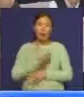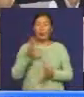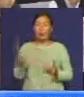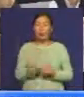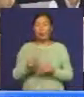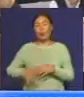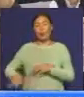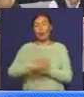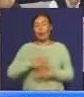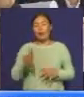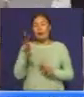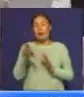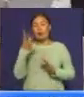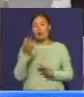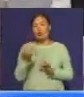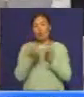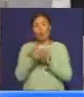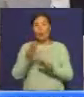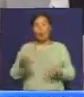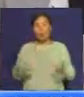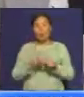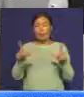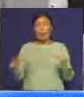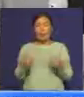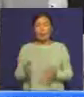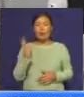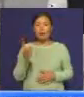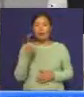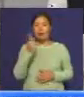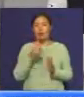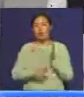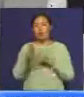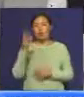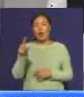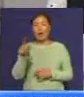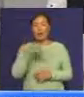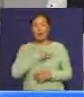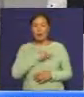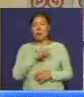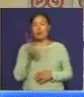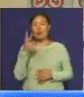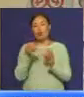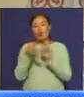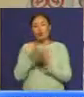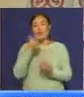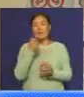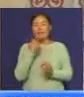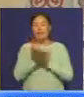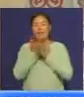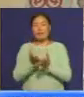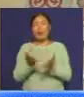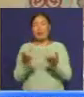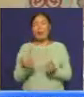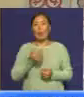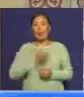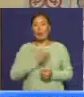биыл 5611 оқушы мектеп бітіреді. Олардың 174-і алтын белгі, ал 215-і қызыл аттестат алуға